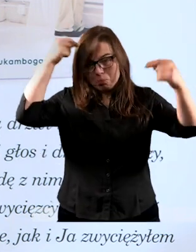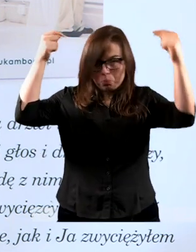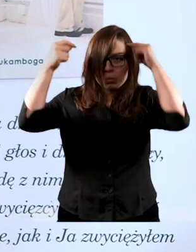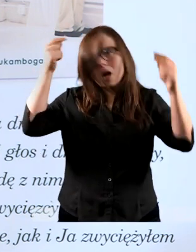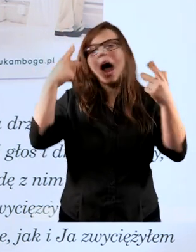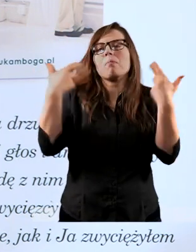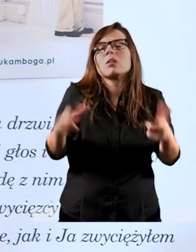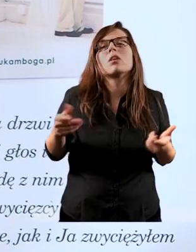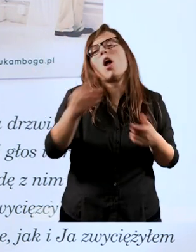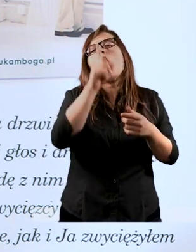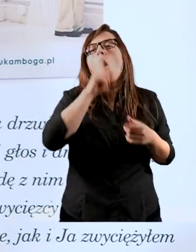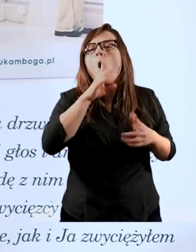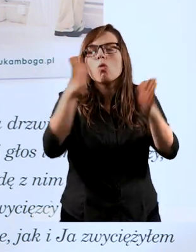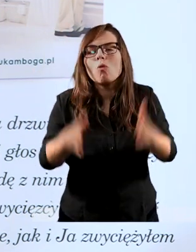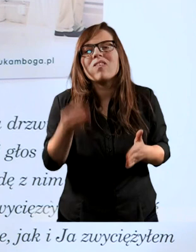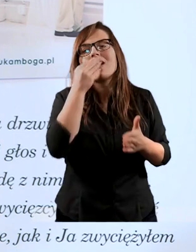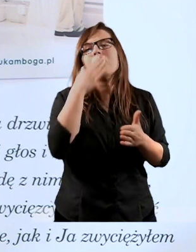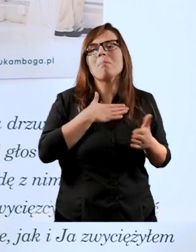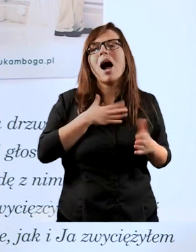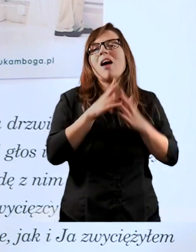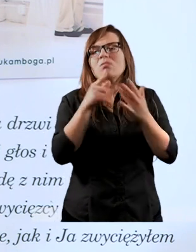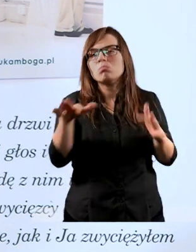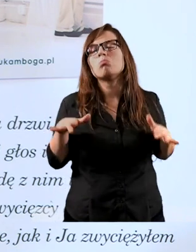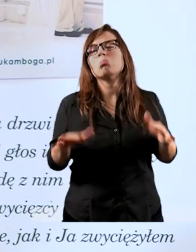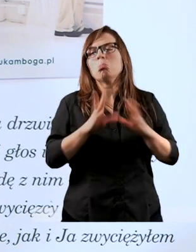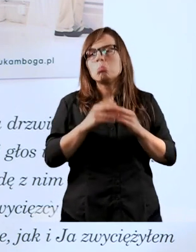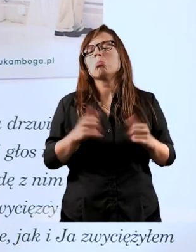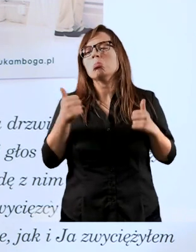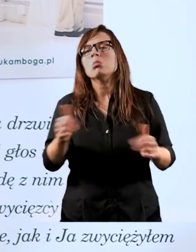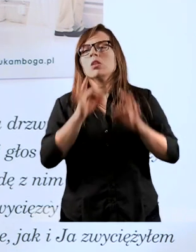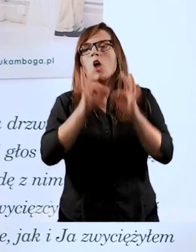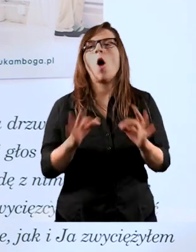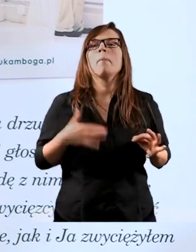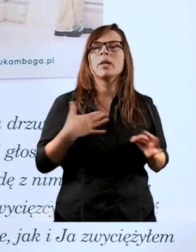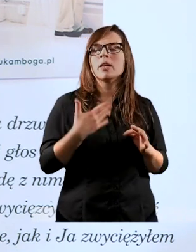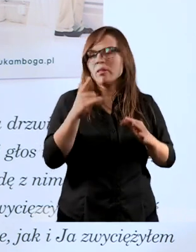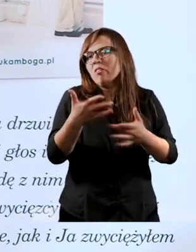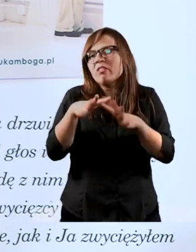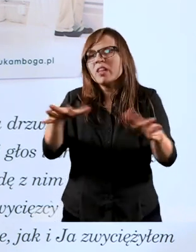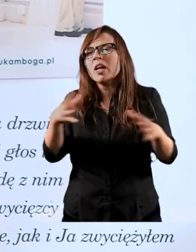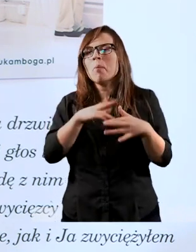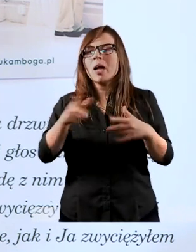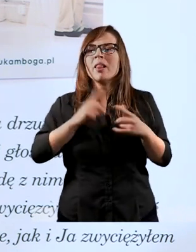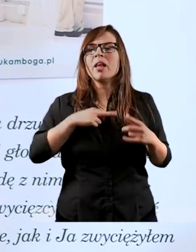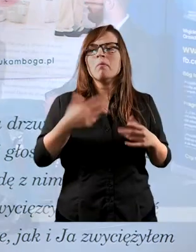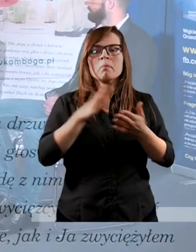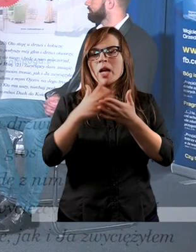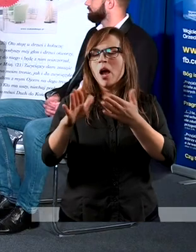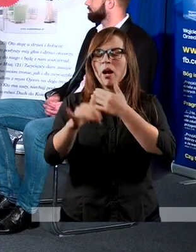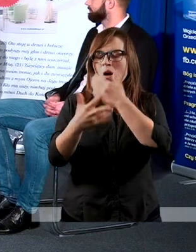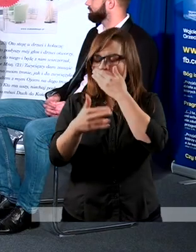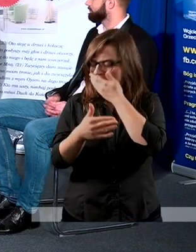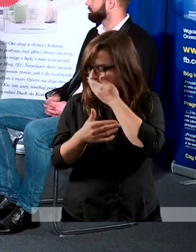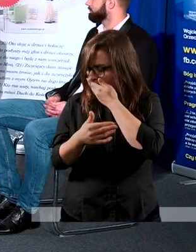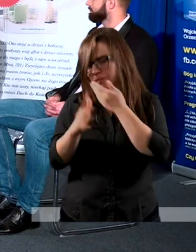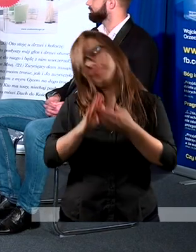coś w lodówce więcej oprócz światła, to jest luksus, jakiego cywilizacja nie miała przez wszystkie wieki przed nami. Ale nie bez powodu chyba, no